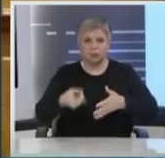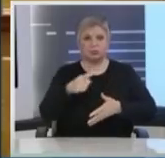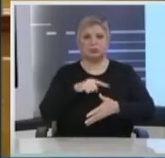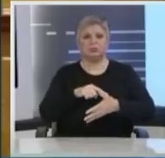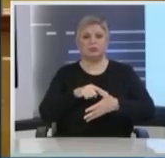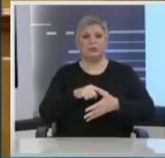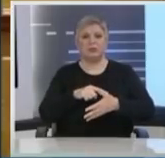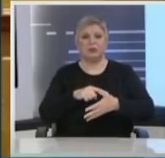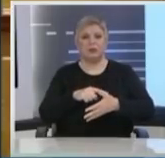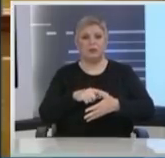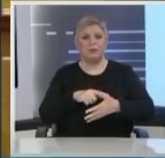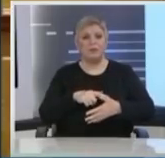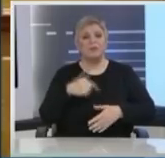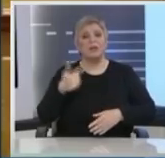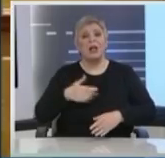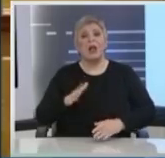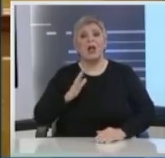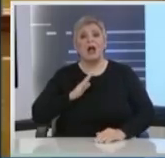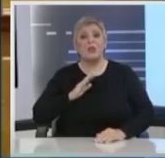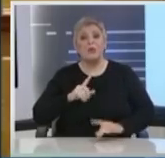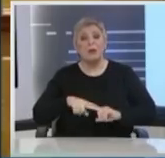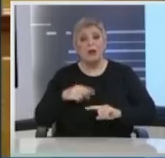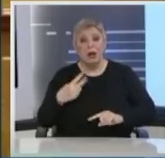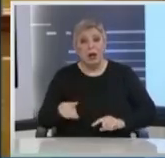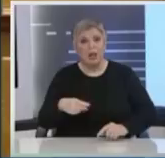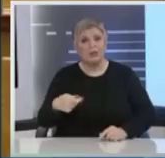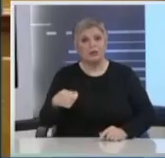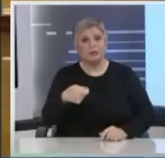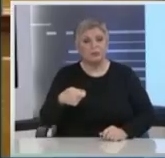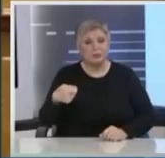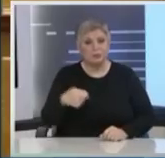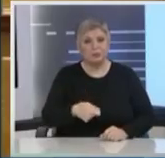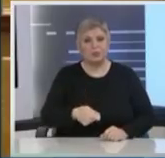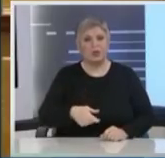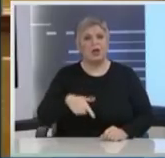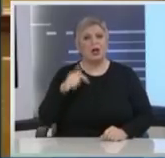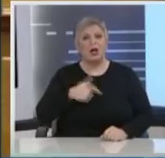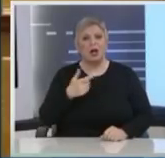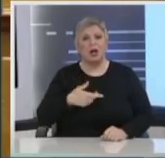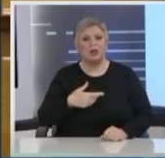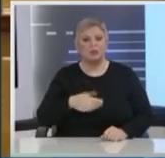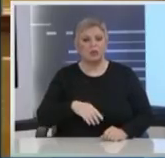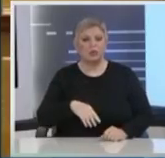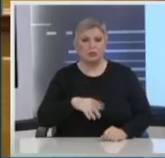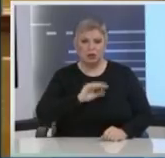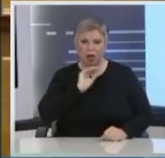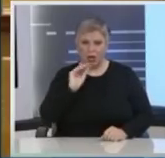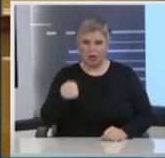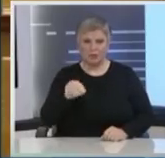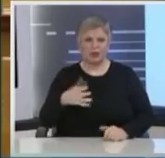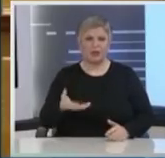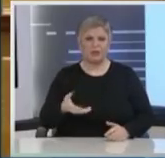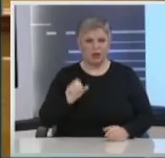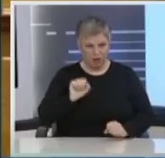Υπάρχουν χρήματα που πλήρωσε ο ελληνικός λαός και απόλυσε ο ελληνικός λαός από το σκάνδαλο. Δεδομένου ότι